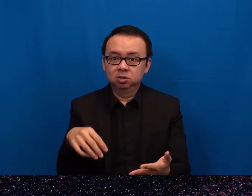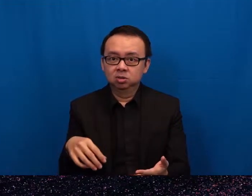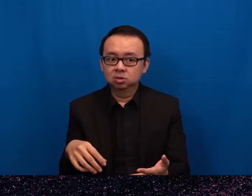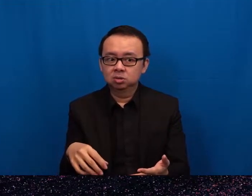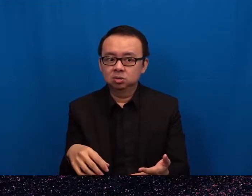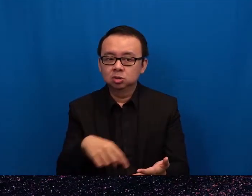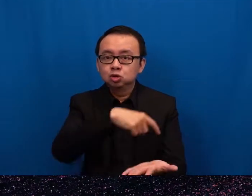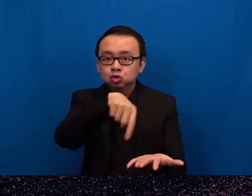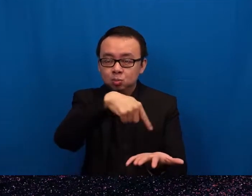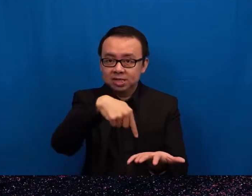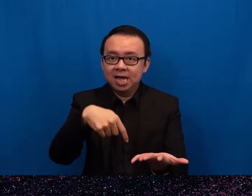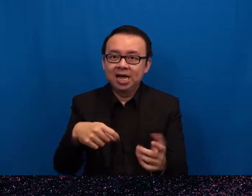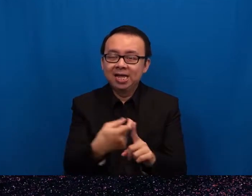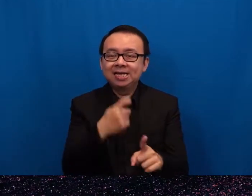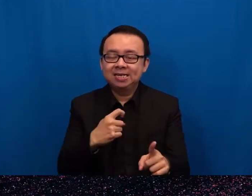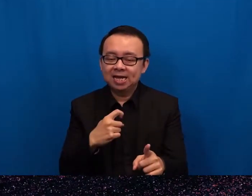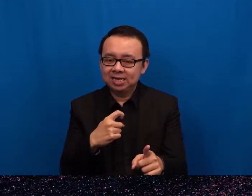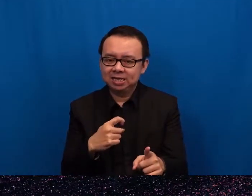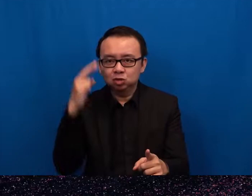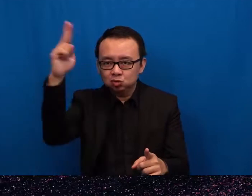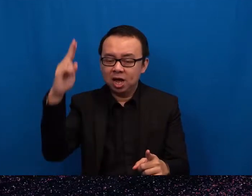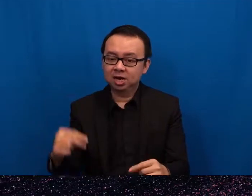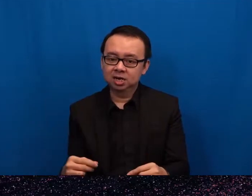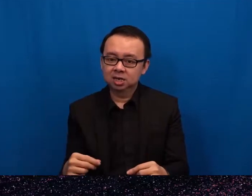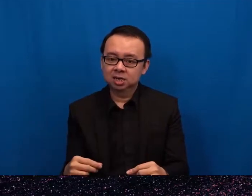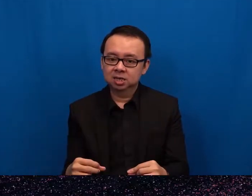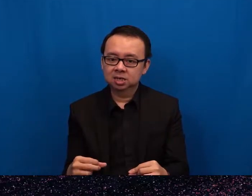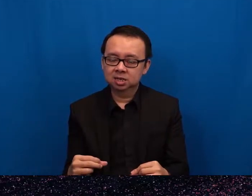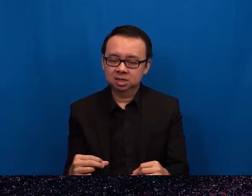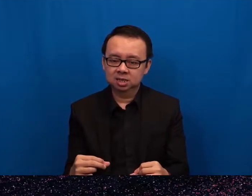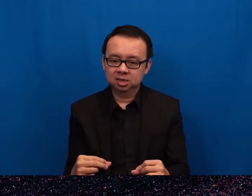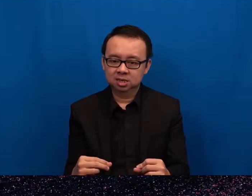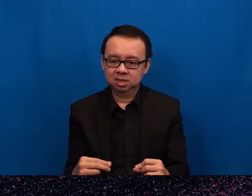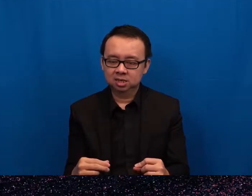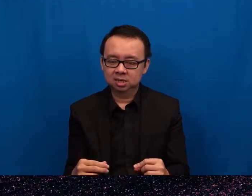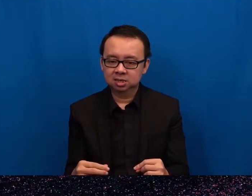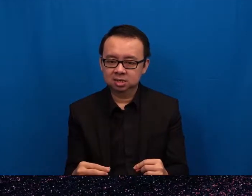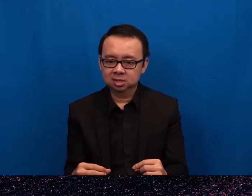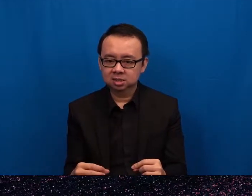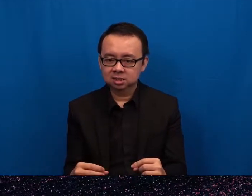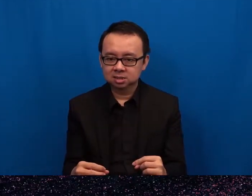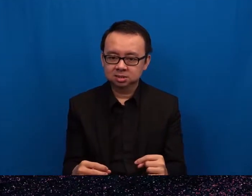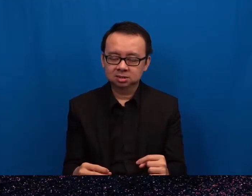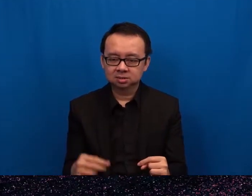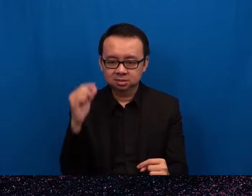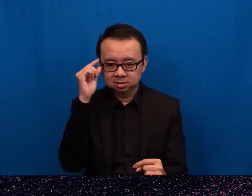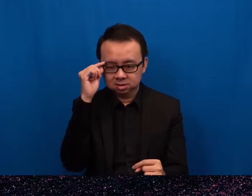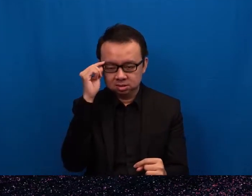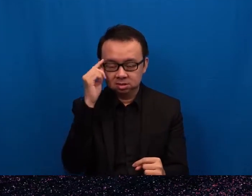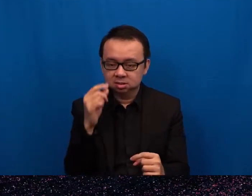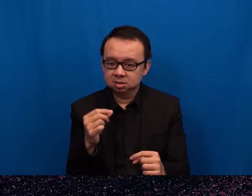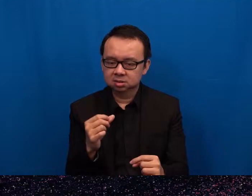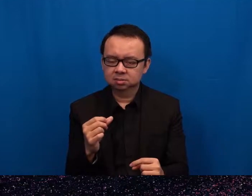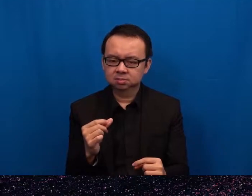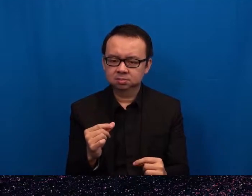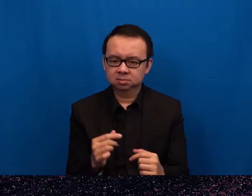salad. Please bless this meal and turn it into a blessing for us spiritually. You may say physically, but not